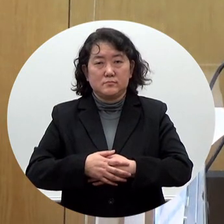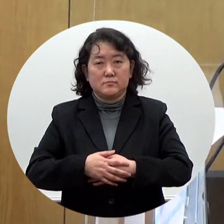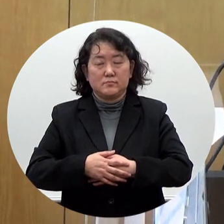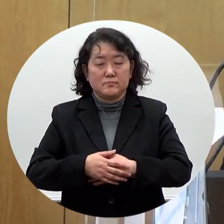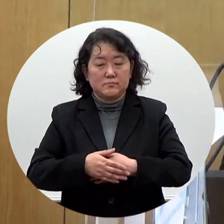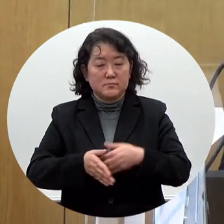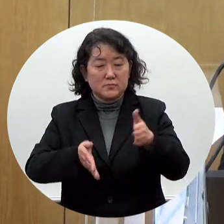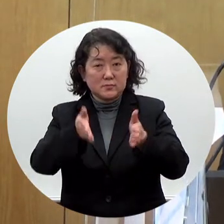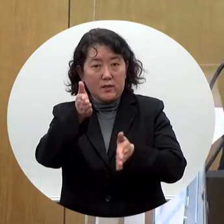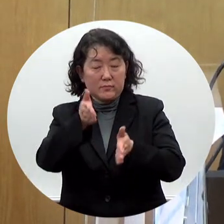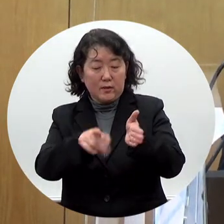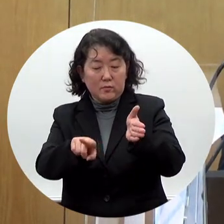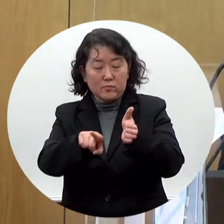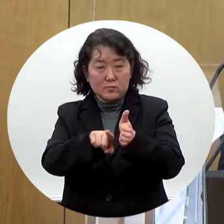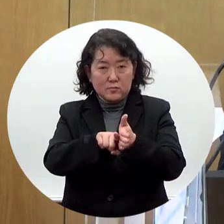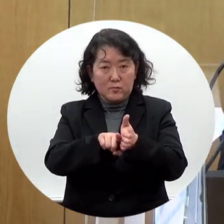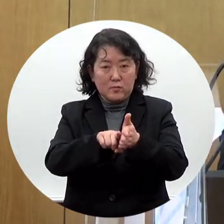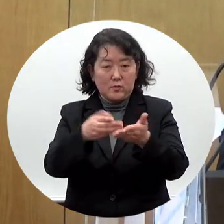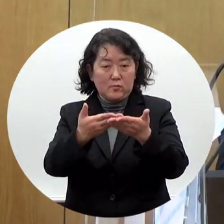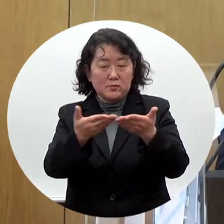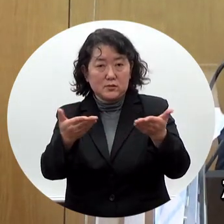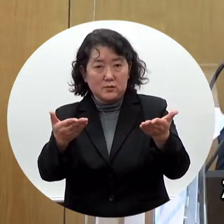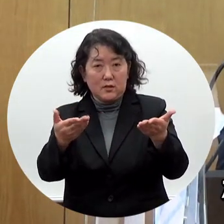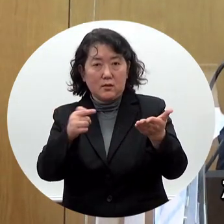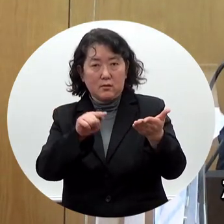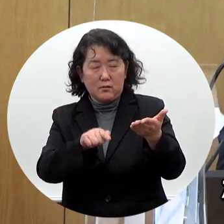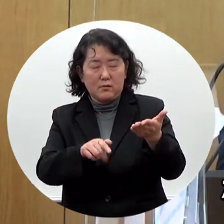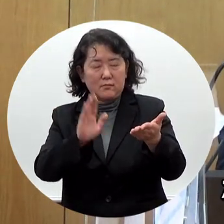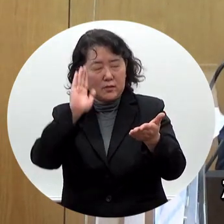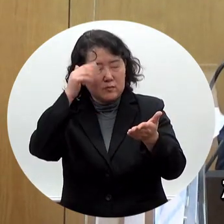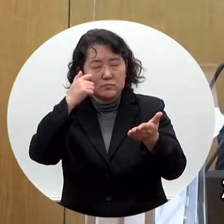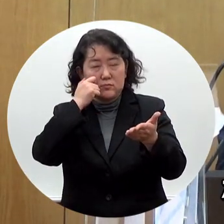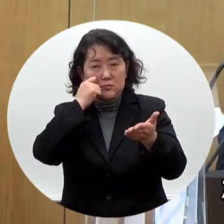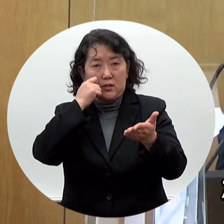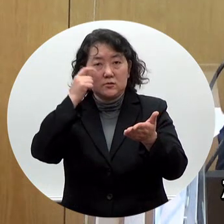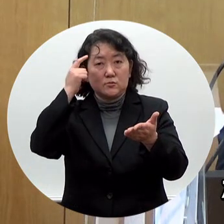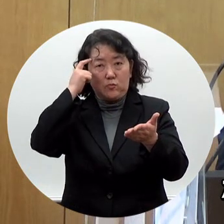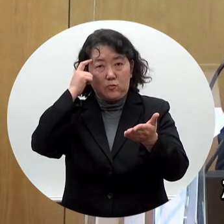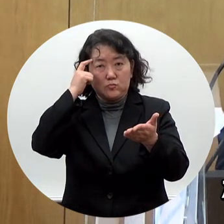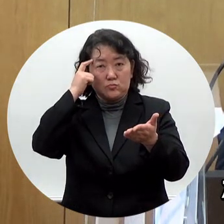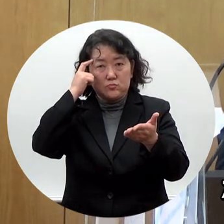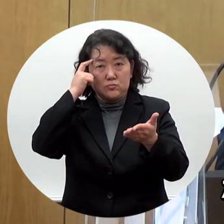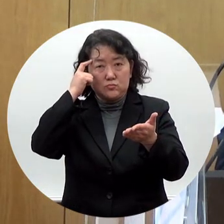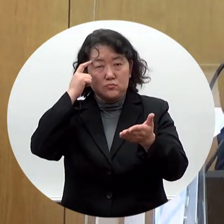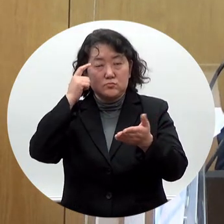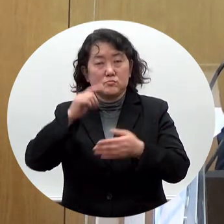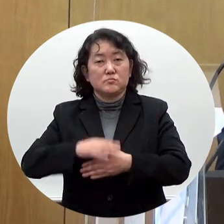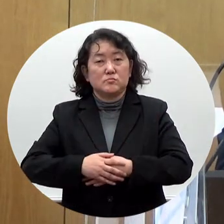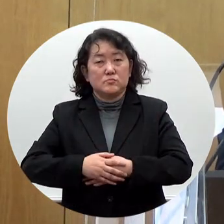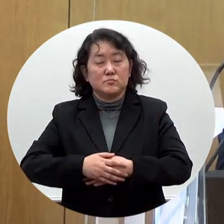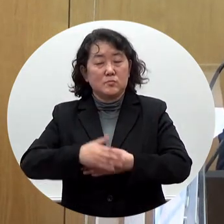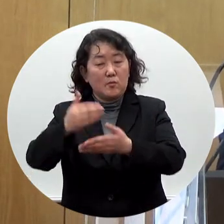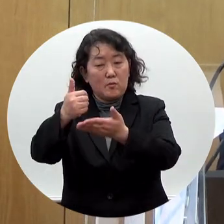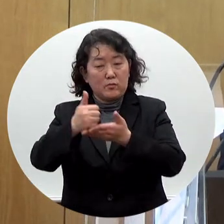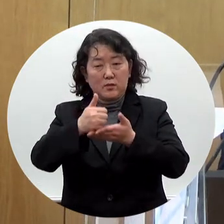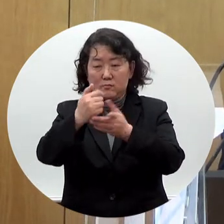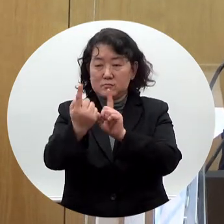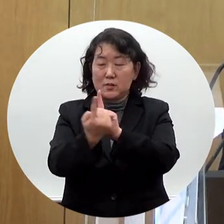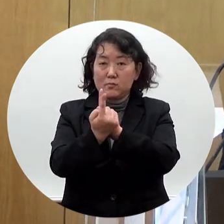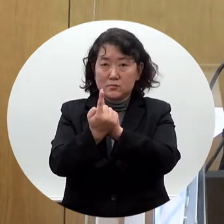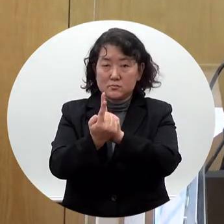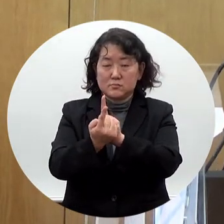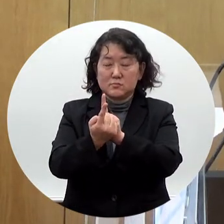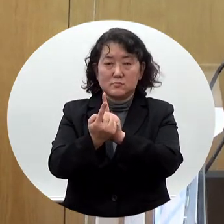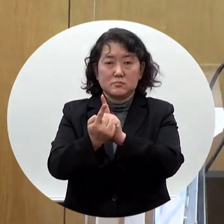接待を伴う飲食店においても、なかなか難しいことかもしれません。お客様に対応するわけであります